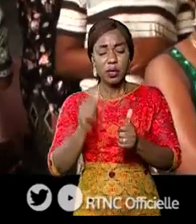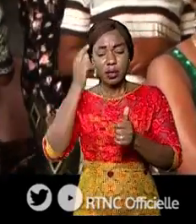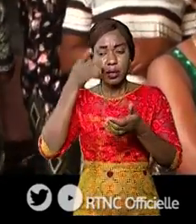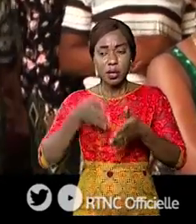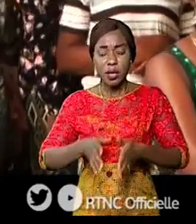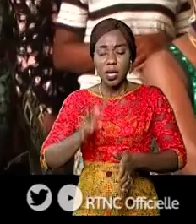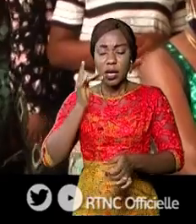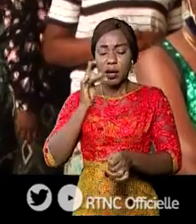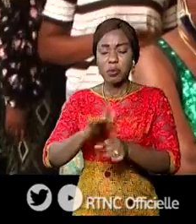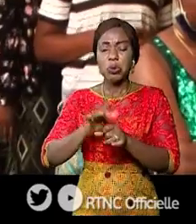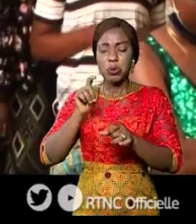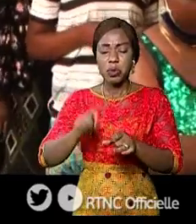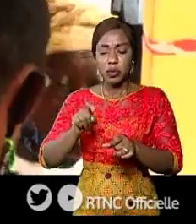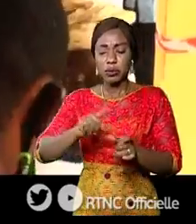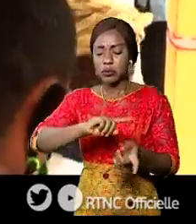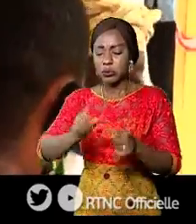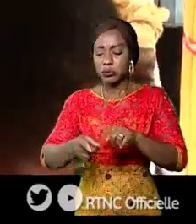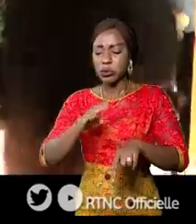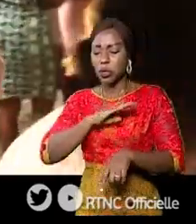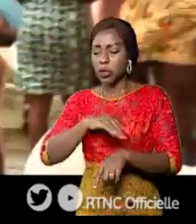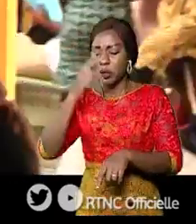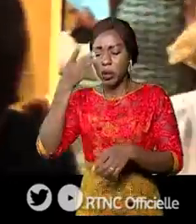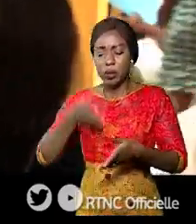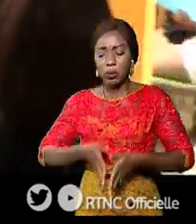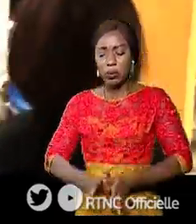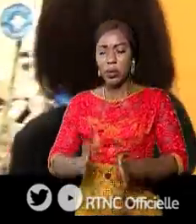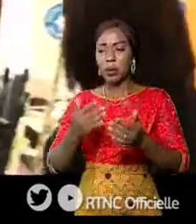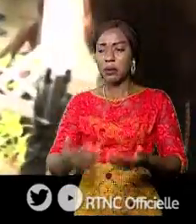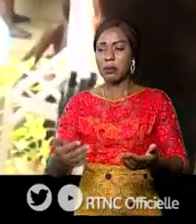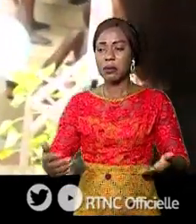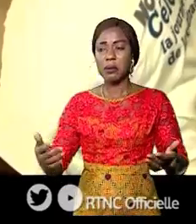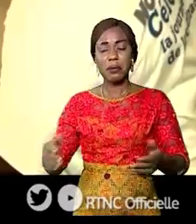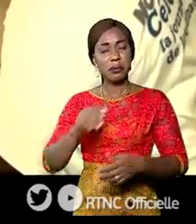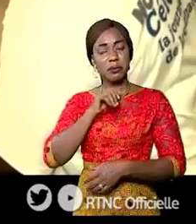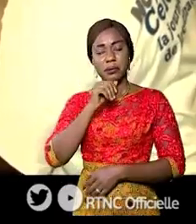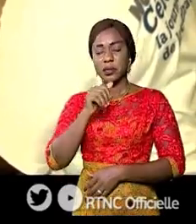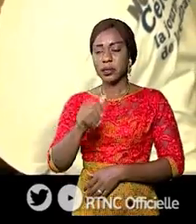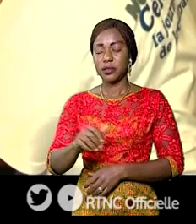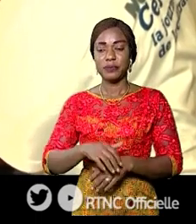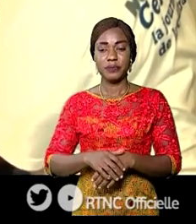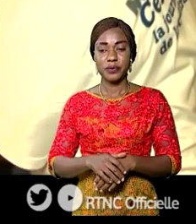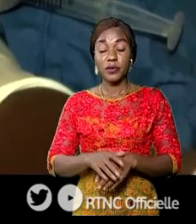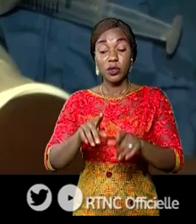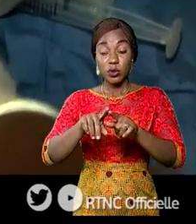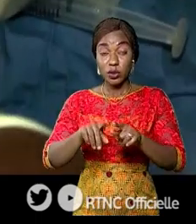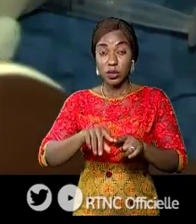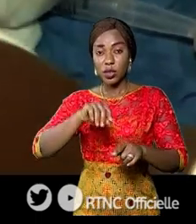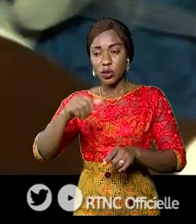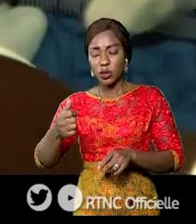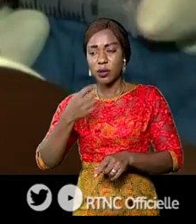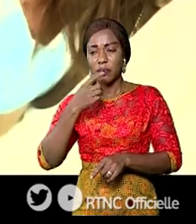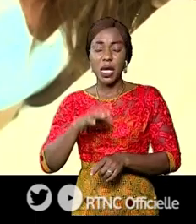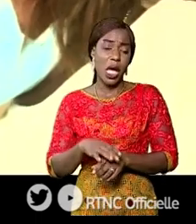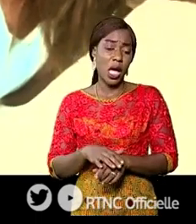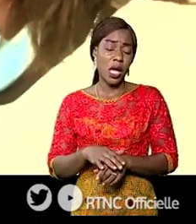promis d'améliorer leur comportement et promouvoir des choix sexuels responsables. D'autres, par contre, en toute conscience, ont